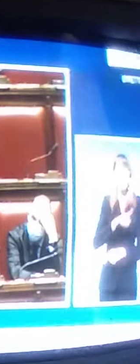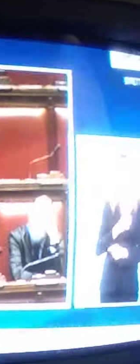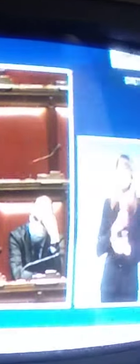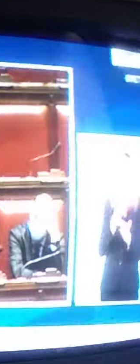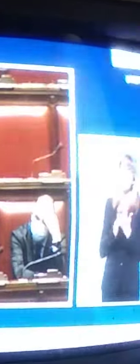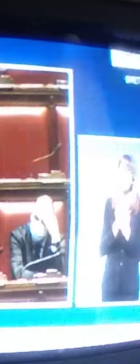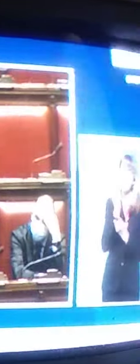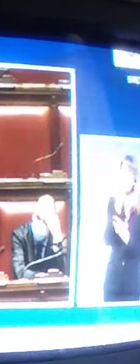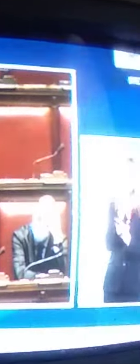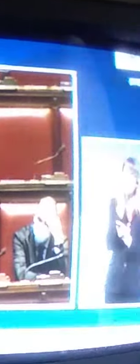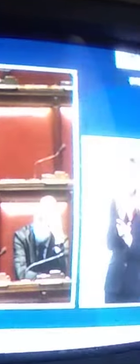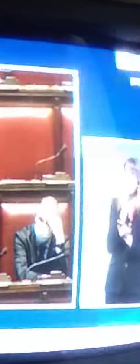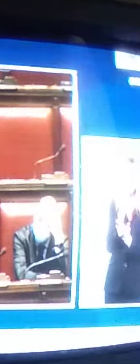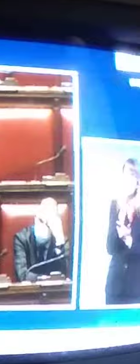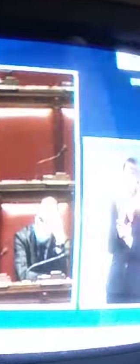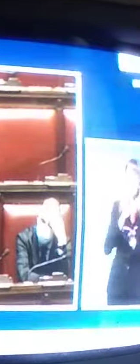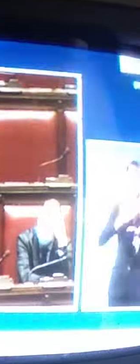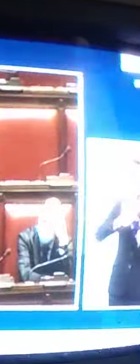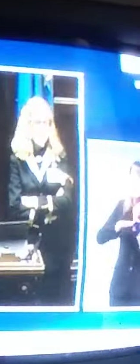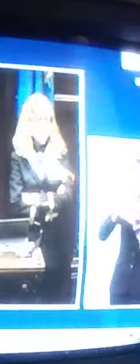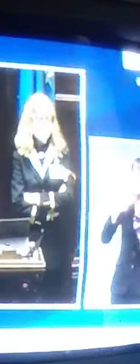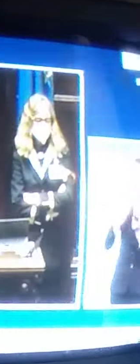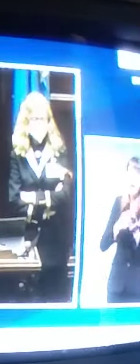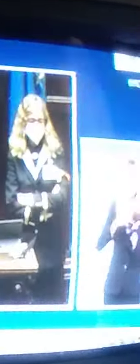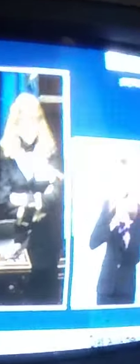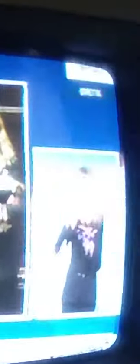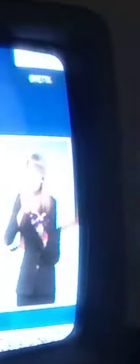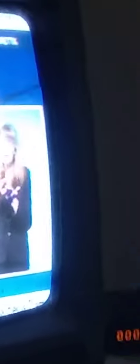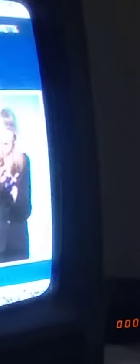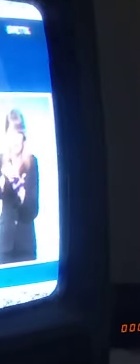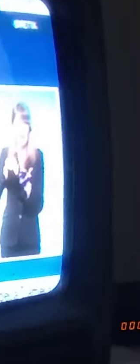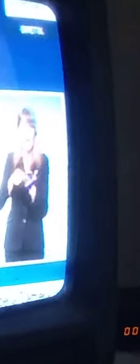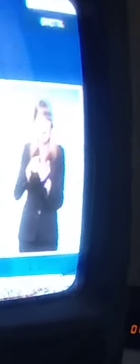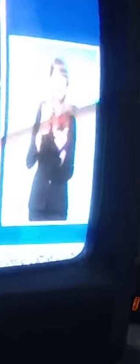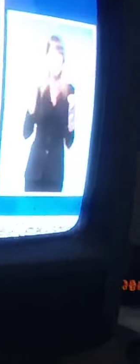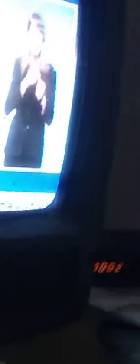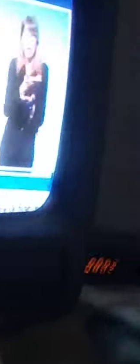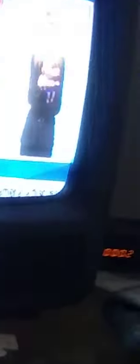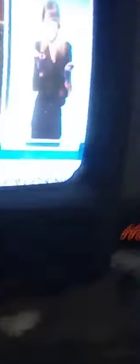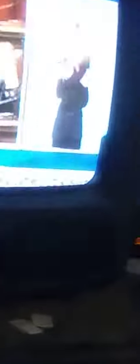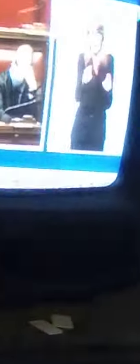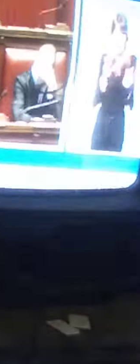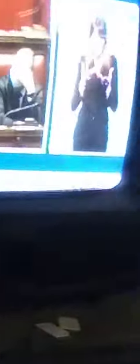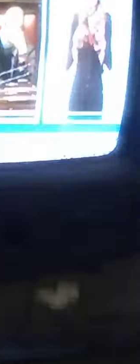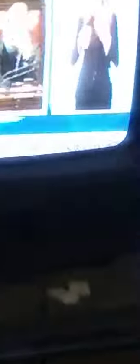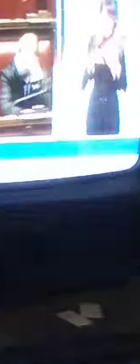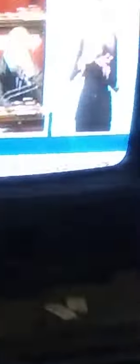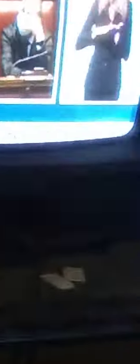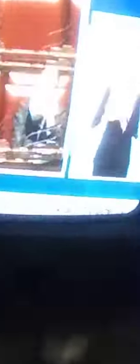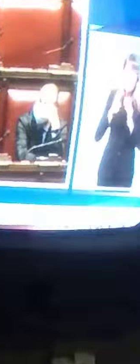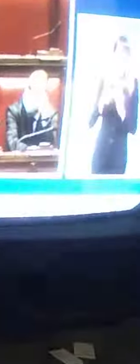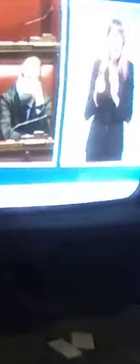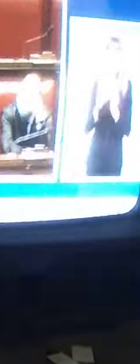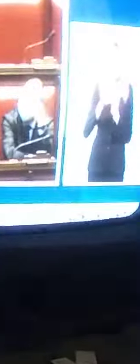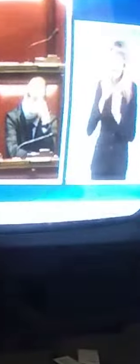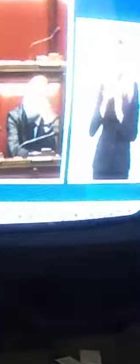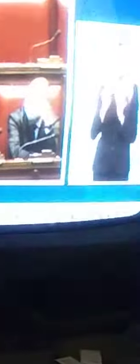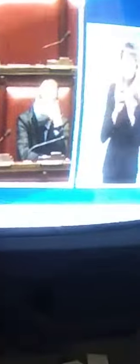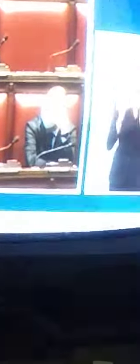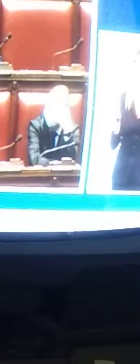già indicato la Commissione europea, per restituire i soldi del recovery plan,